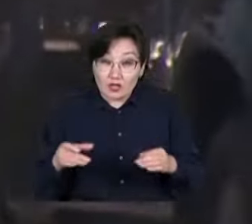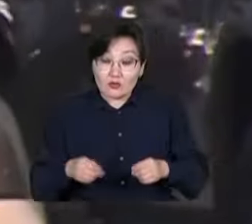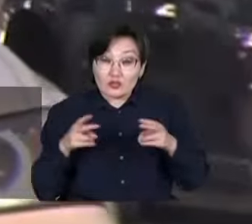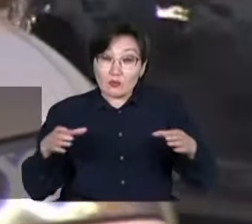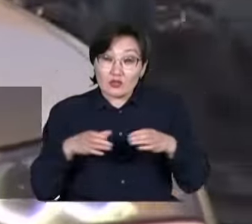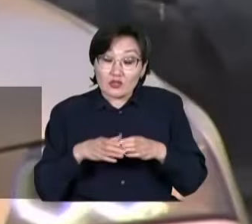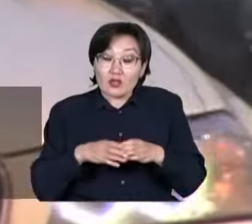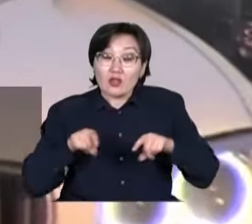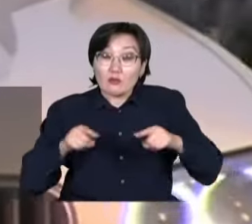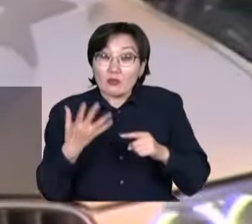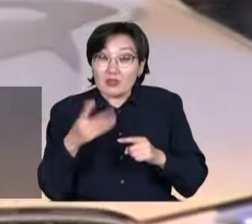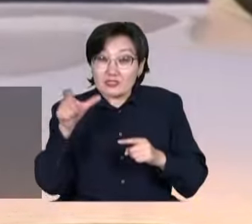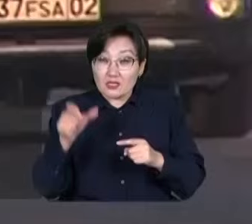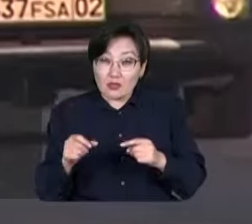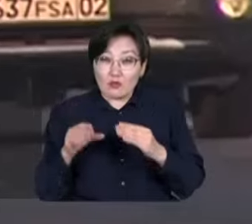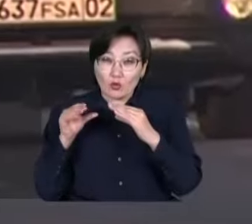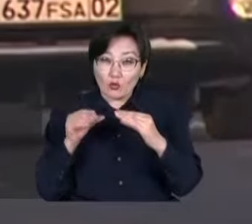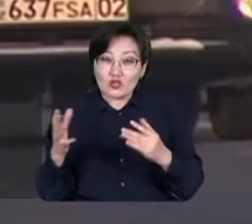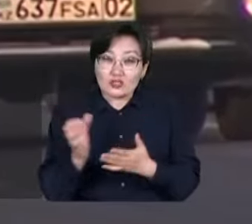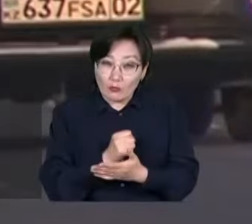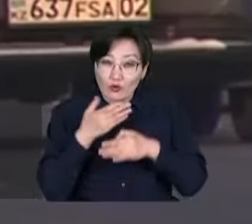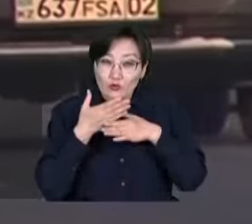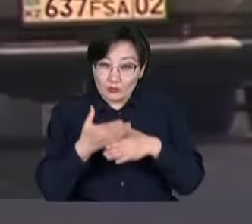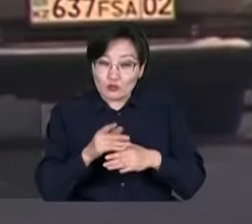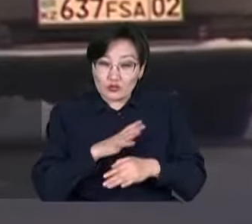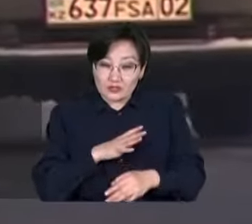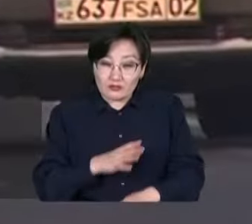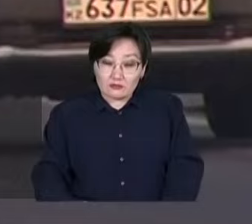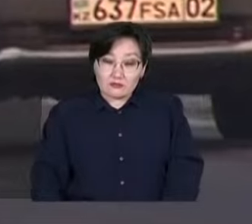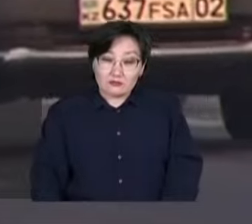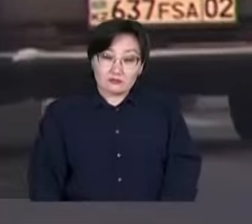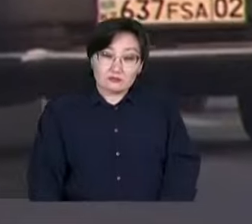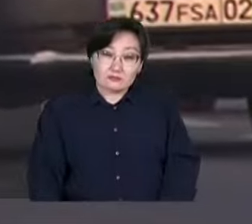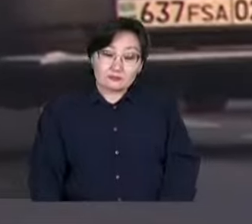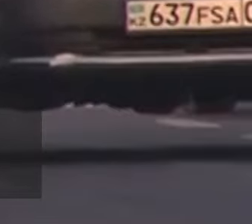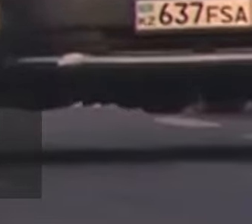ұсталып 5 адамның көлігі қайтарылған екен. Оразай Нұртайұлы, Мейрам Исабеков, Алматы телеарнасы.